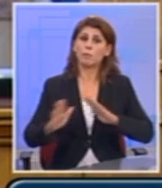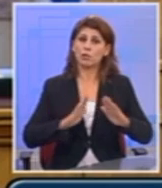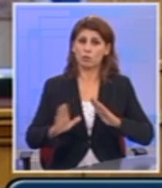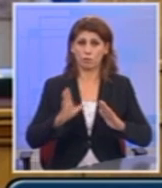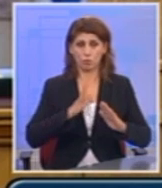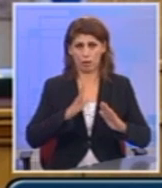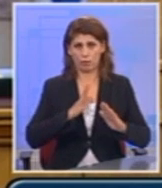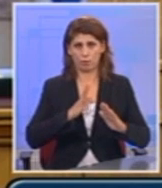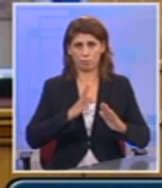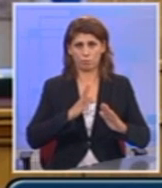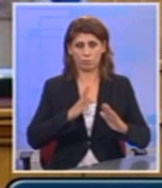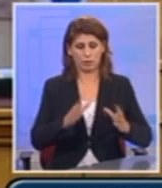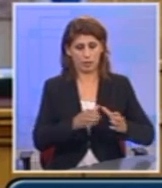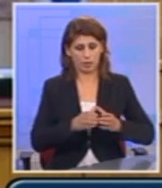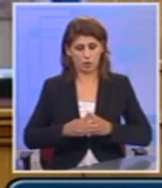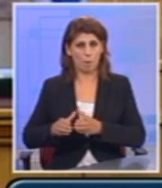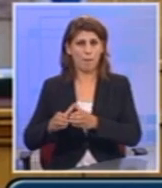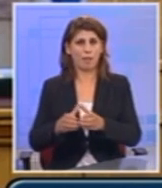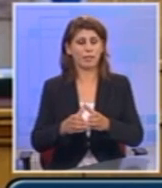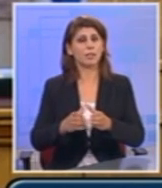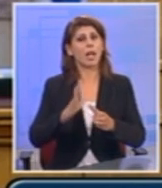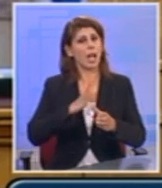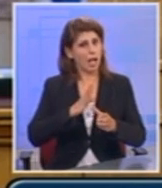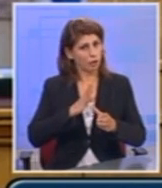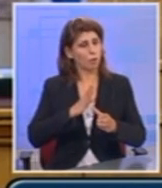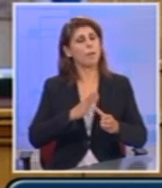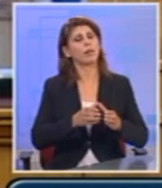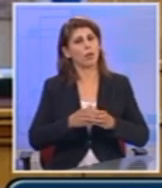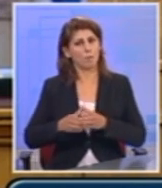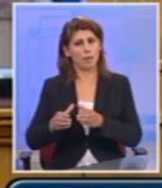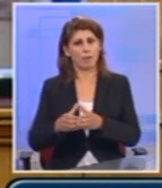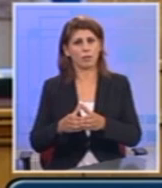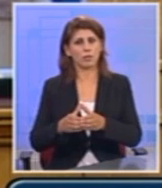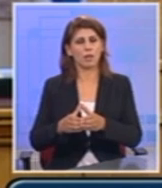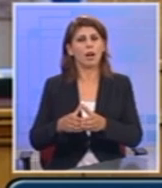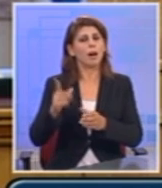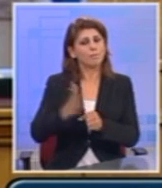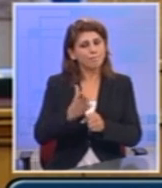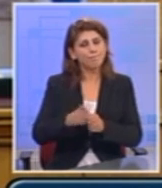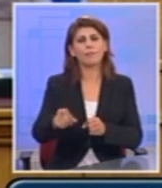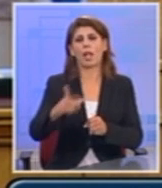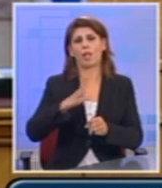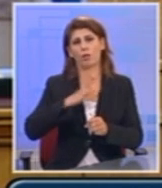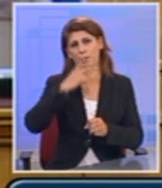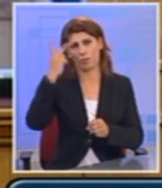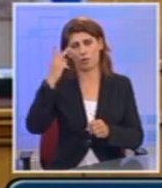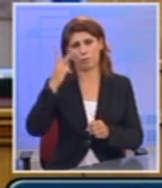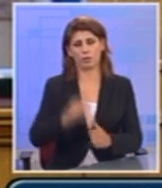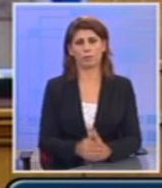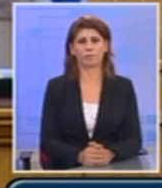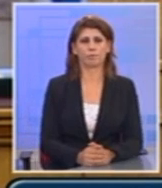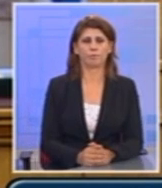ανθρώπους και τις ομάδες άτομα και ομάδες μάλλον από την κατάχρηση ανθρωπίνων δικαιωμάτων τους τρίτη ο προ